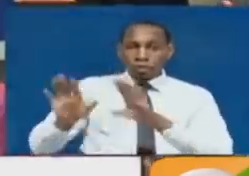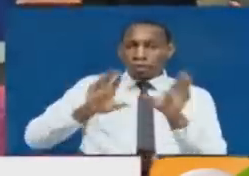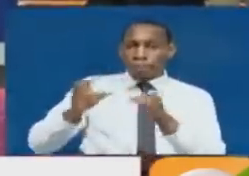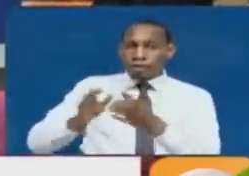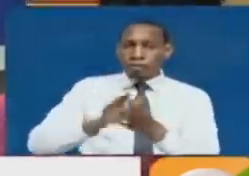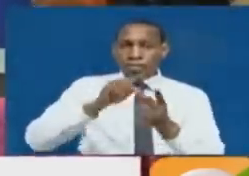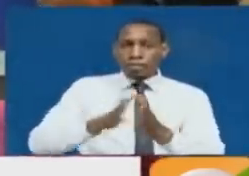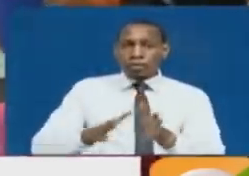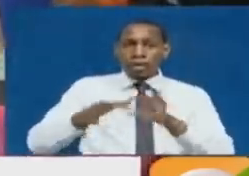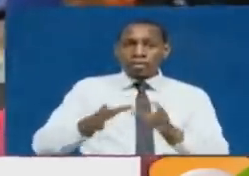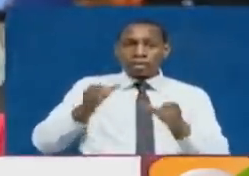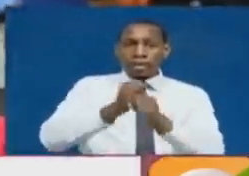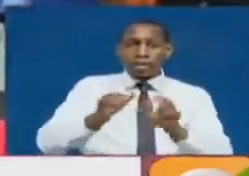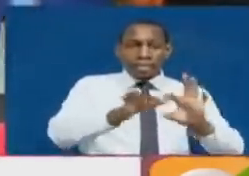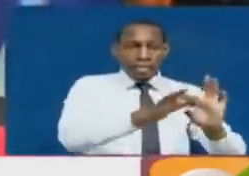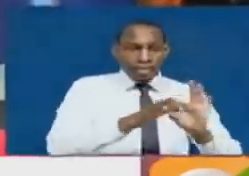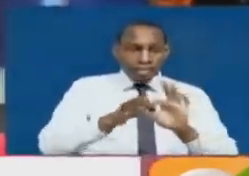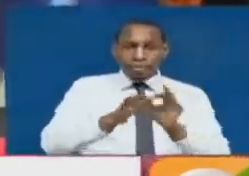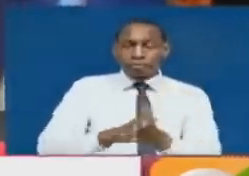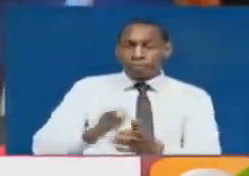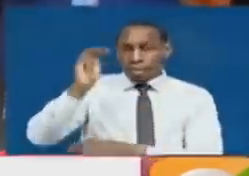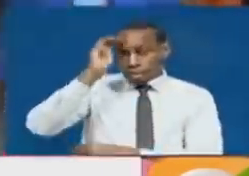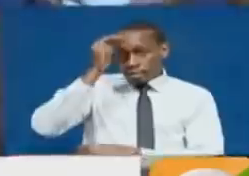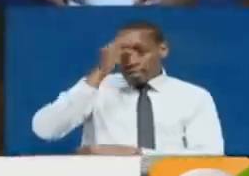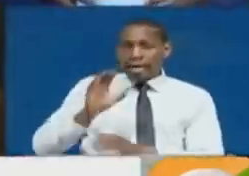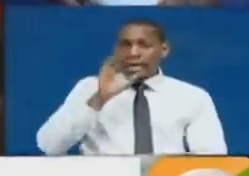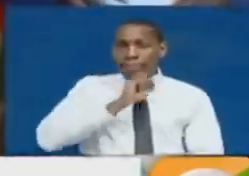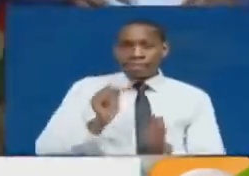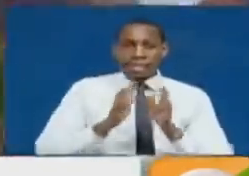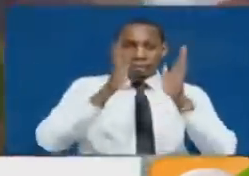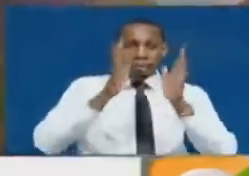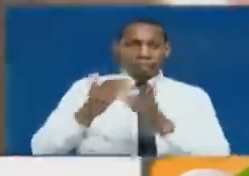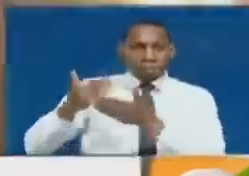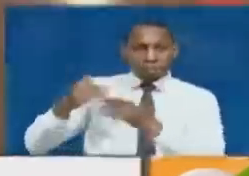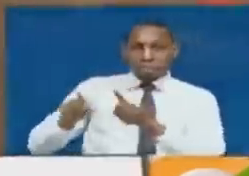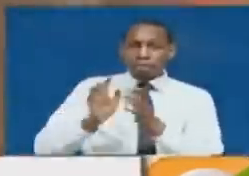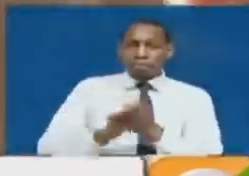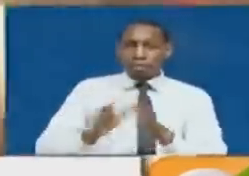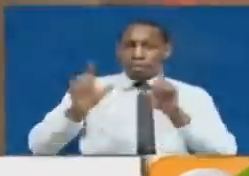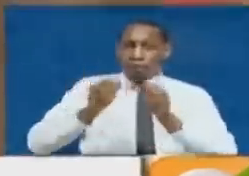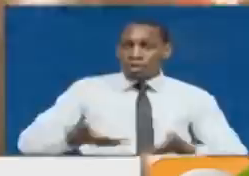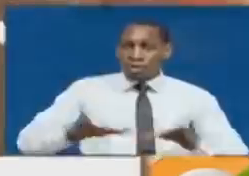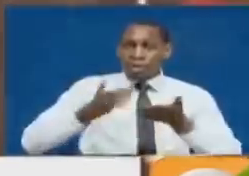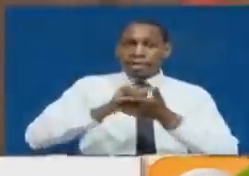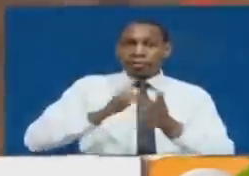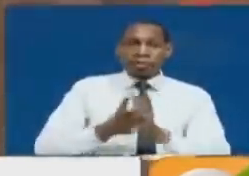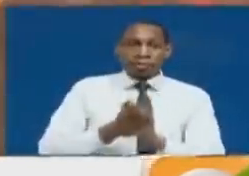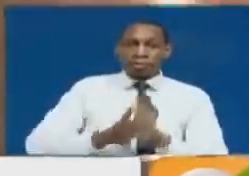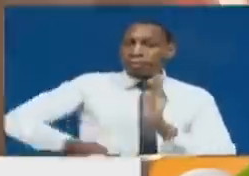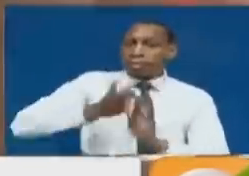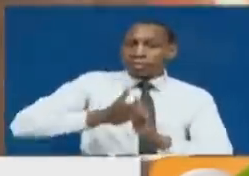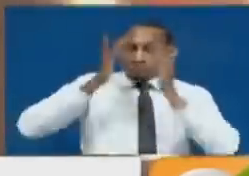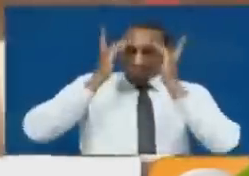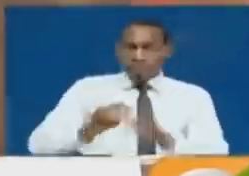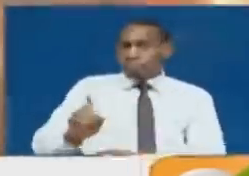Wiper walijiunga na muungano wa Azimio. Karua hakuwepo katika hafla hiyo na amekuwa akitoa taarifa kuwa hana haraka ya